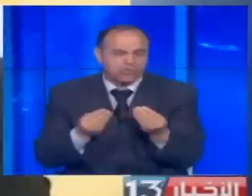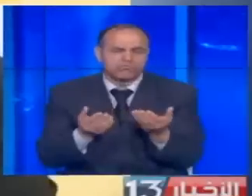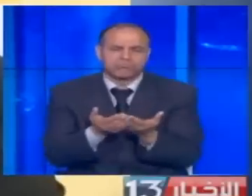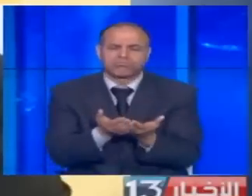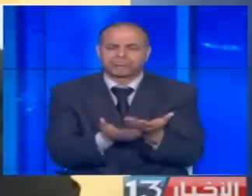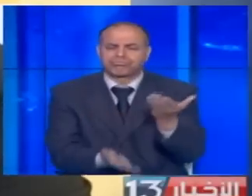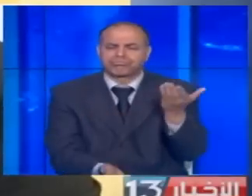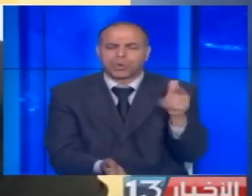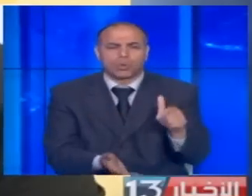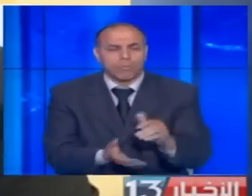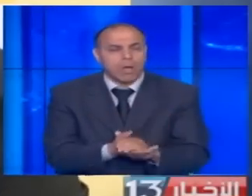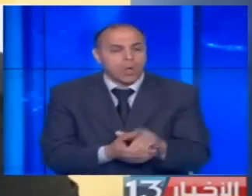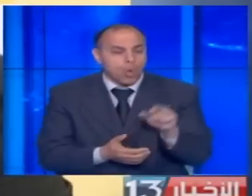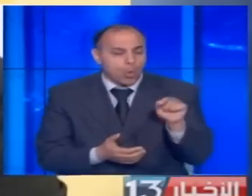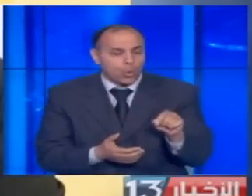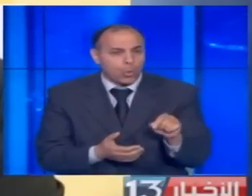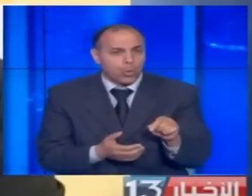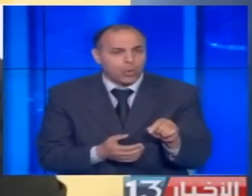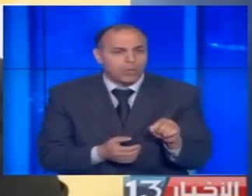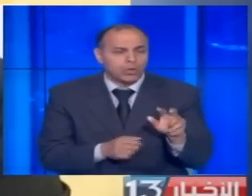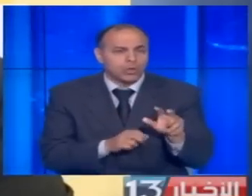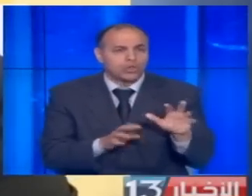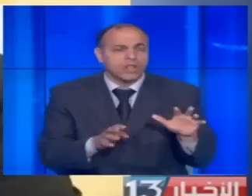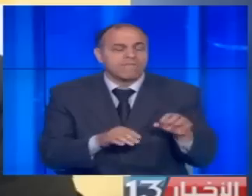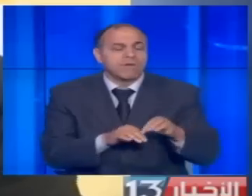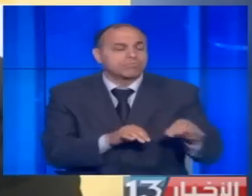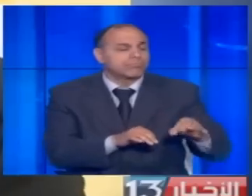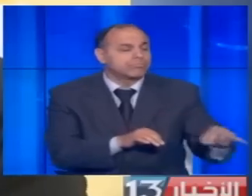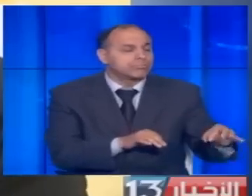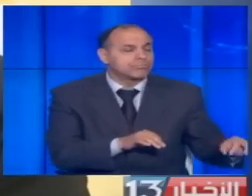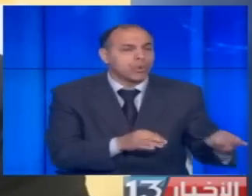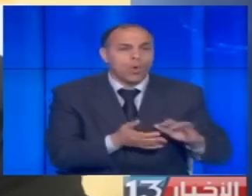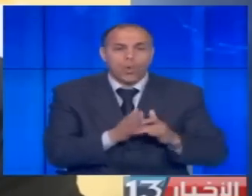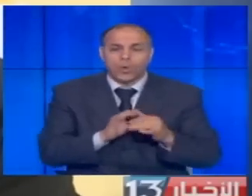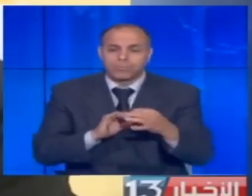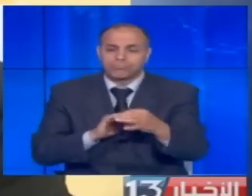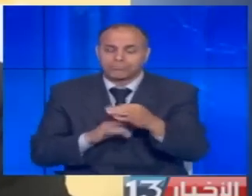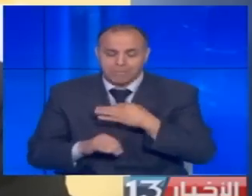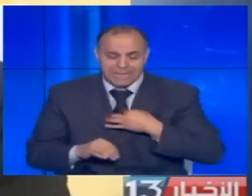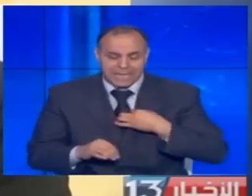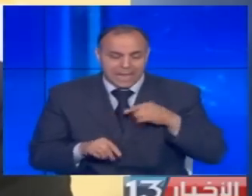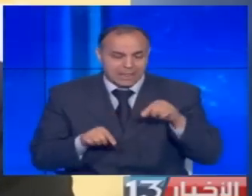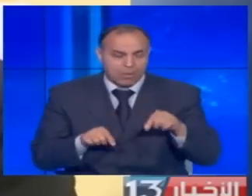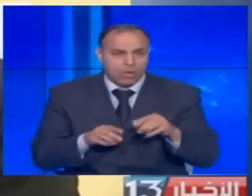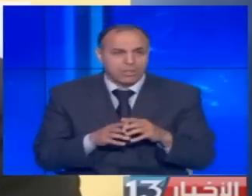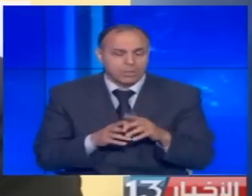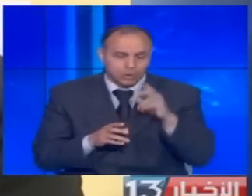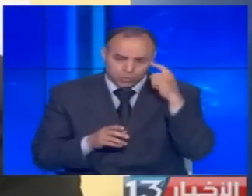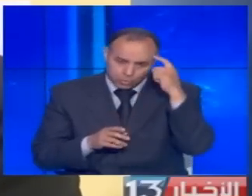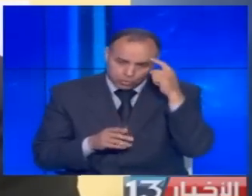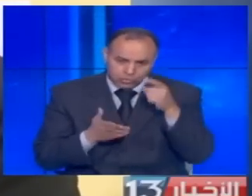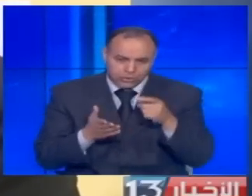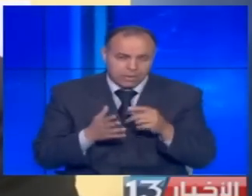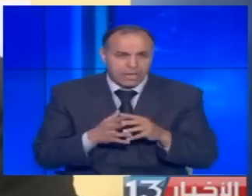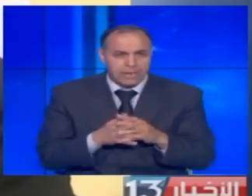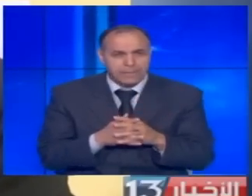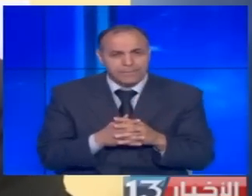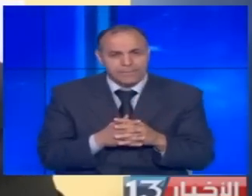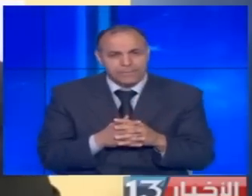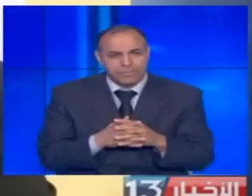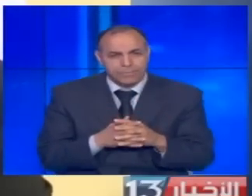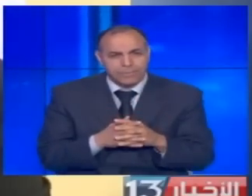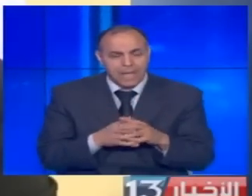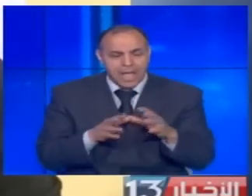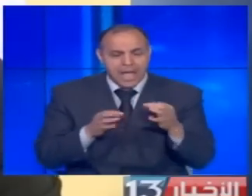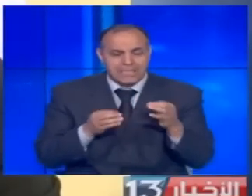نحنا عندنا تسعه وثلاثين داير عندنا كل دائره مدنيه اه تنظر في اه مع